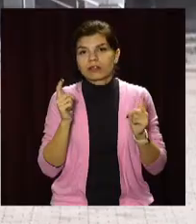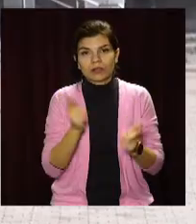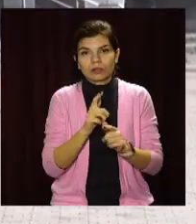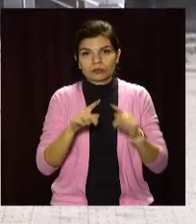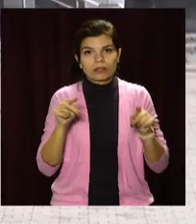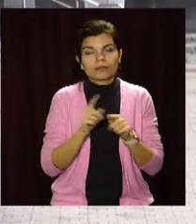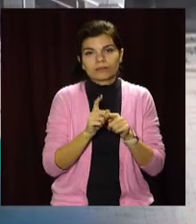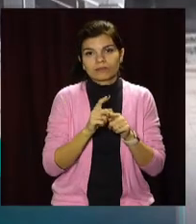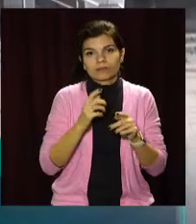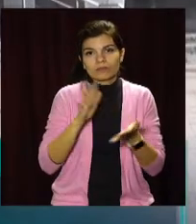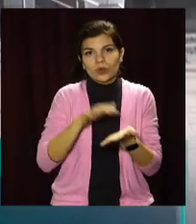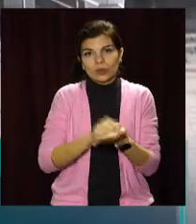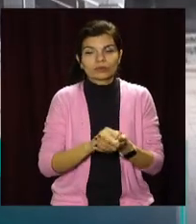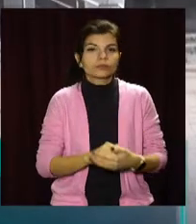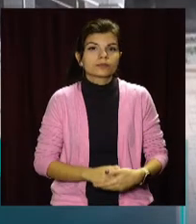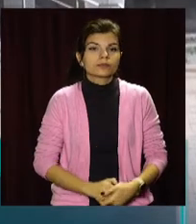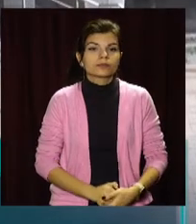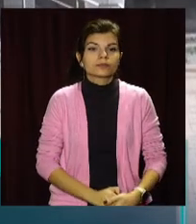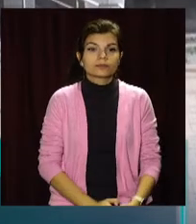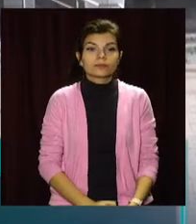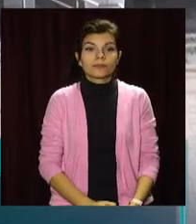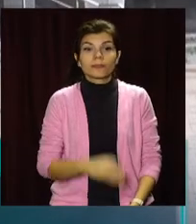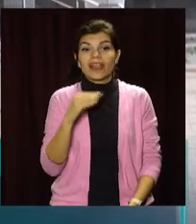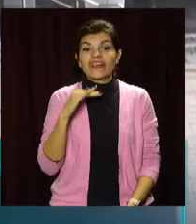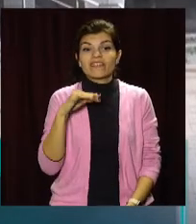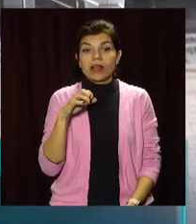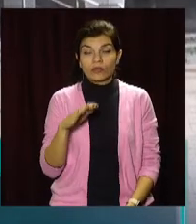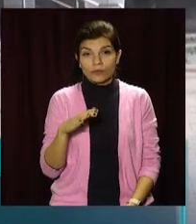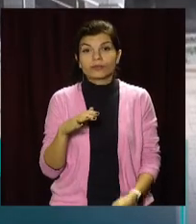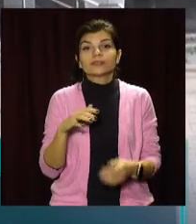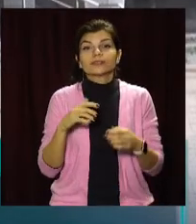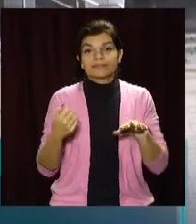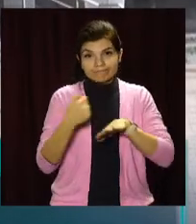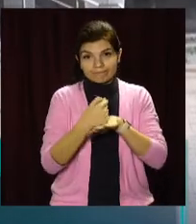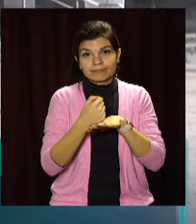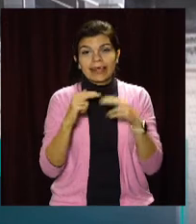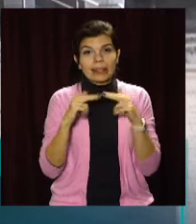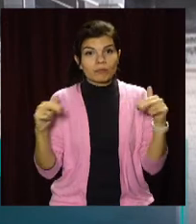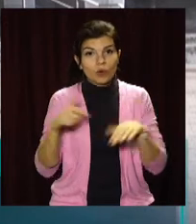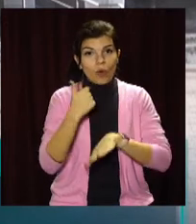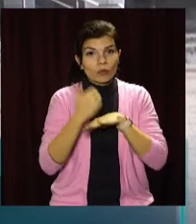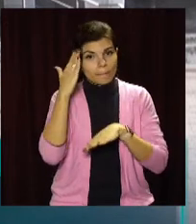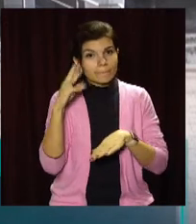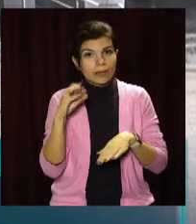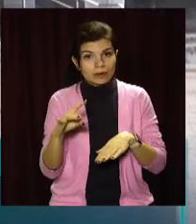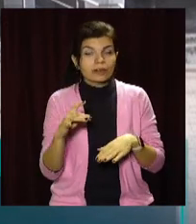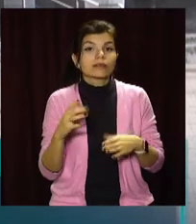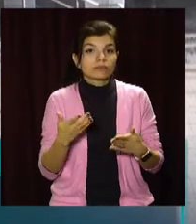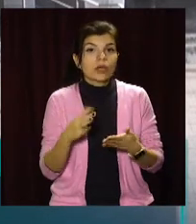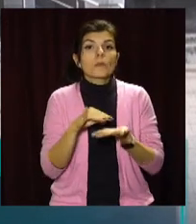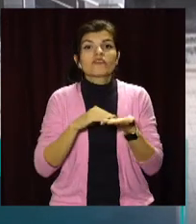недійсними. Філатов Борис Альбертович став чергово дніпровським міським головою, і в